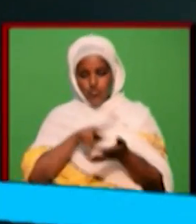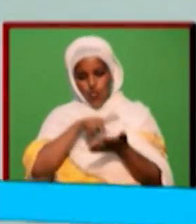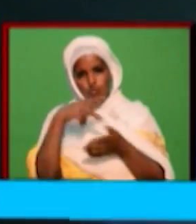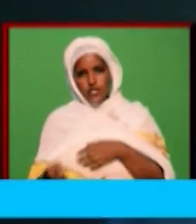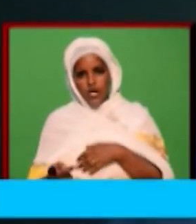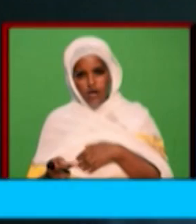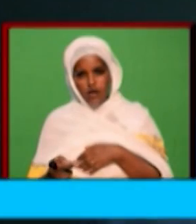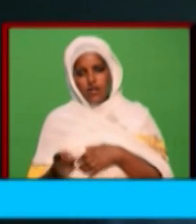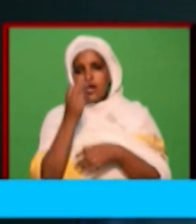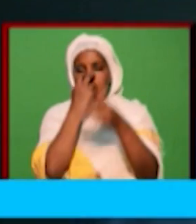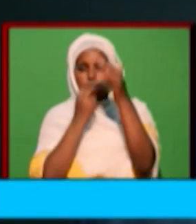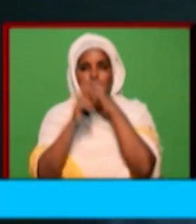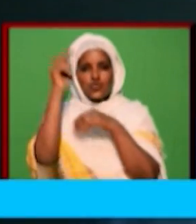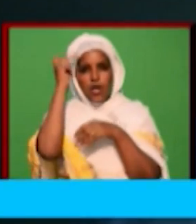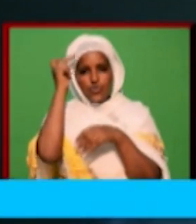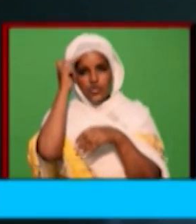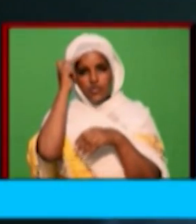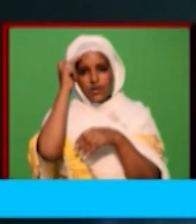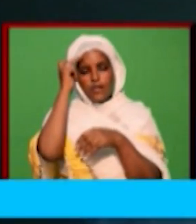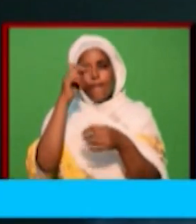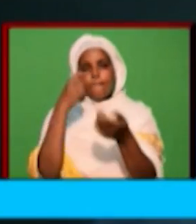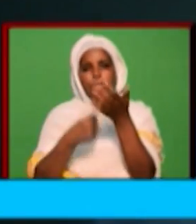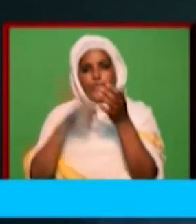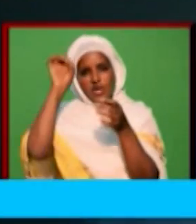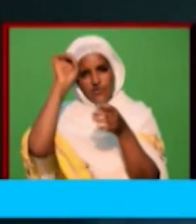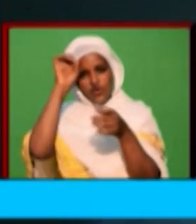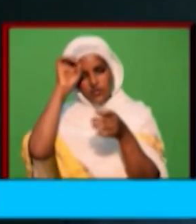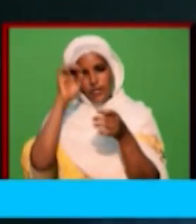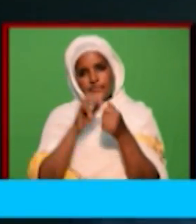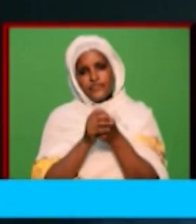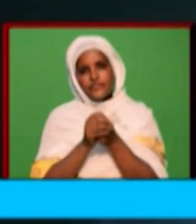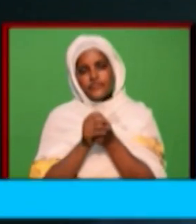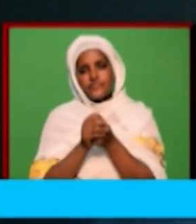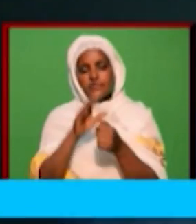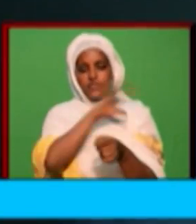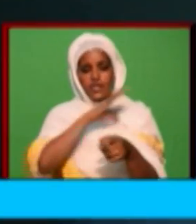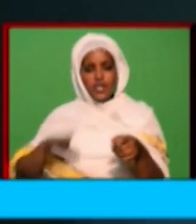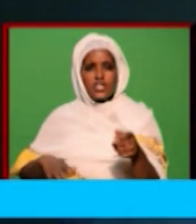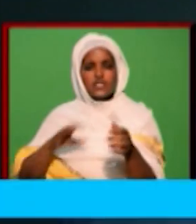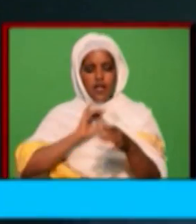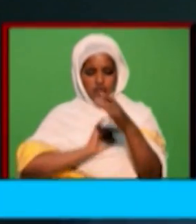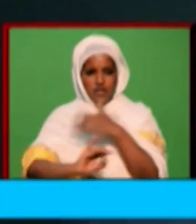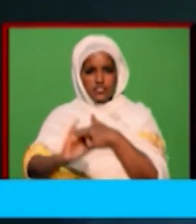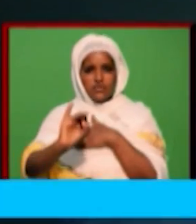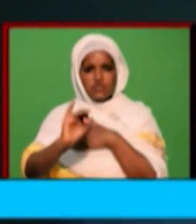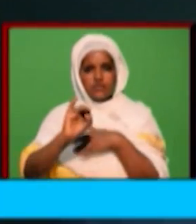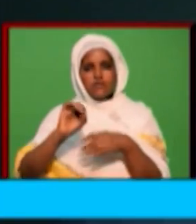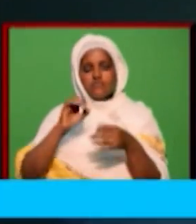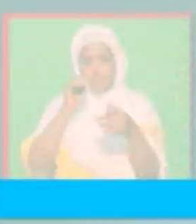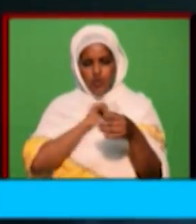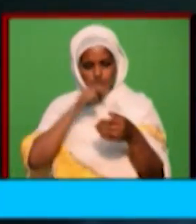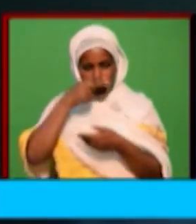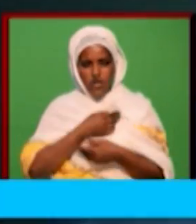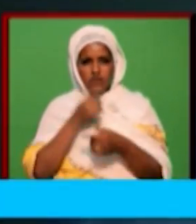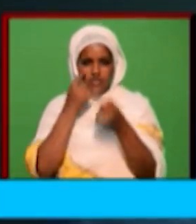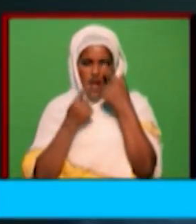دكا نبيو داويت ناو سمعنا بإفراتا وركما وستقون سي يتالدت بقزه سالة